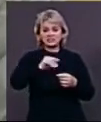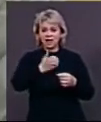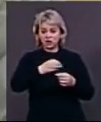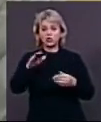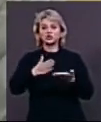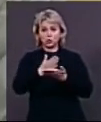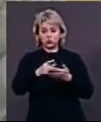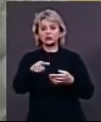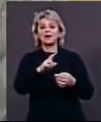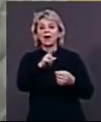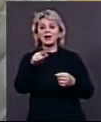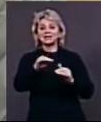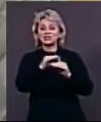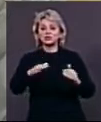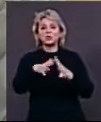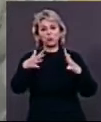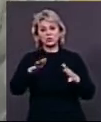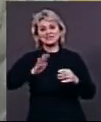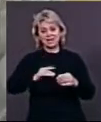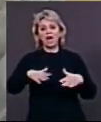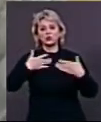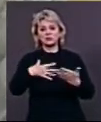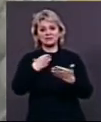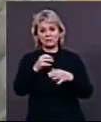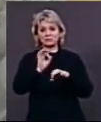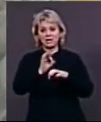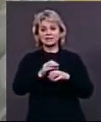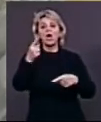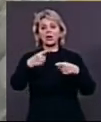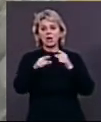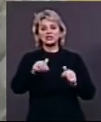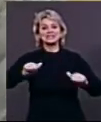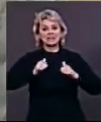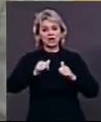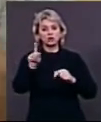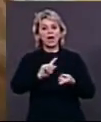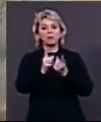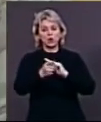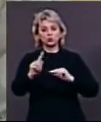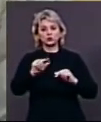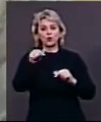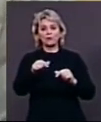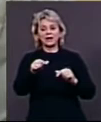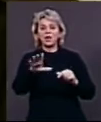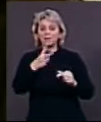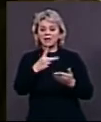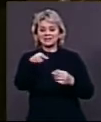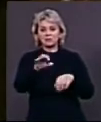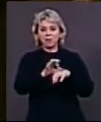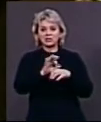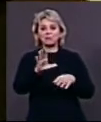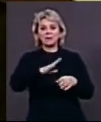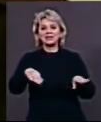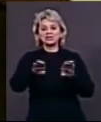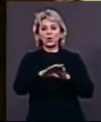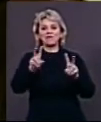в всяком случае как-то дети более сдержанно относятся к своим заболеваниям. Родители стараются их, наоборот, больше представить больными. Было такое